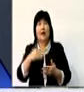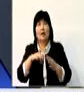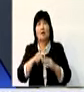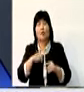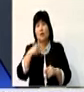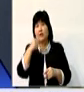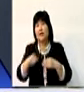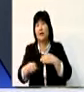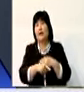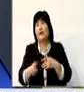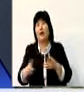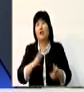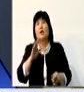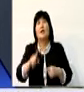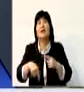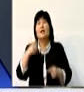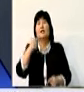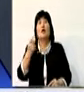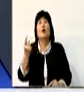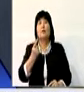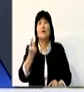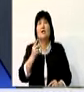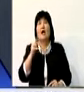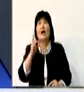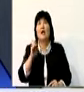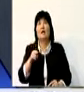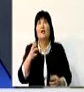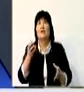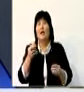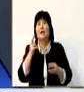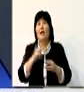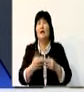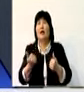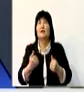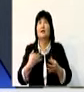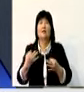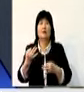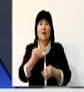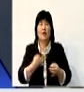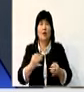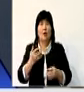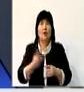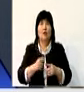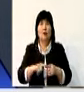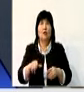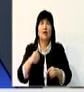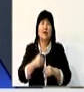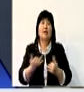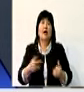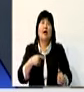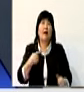жылдың аяғында дайын болады. Сосын келесі жылдың бірінші жылдығында ол емле тағы да тиянақталып, аппаратын өтетін болады. Сол емленің негізінде жаңа